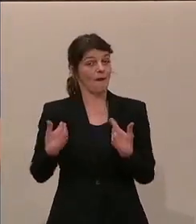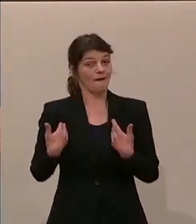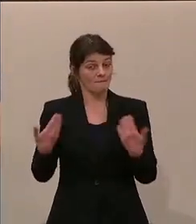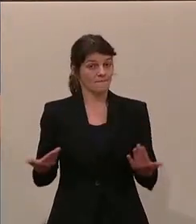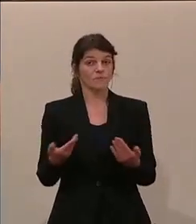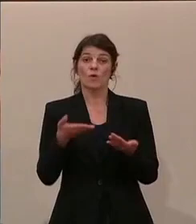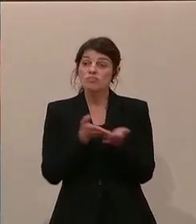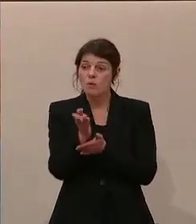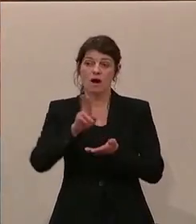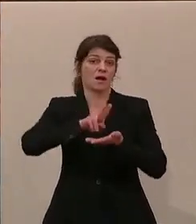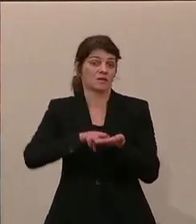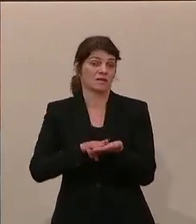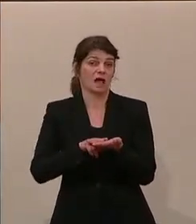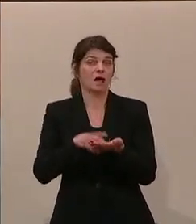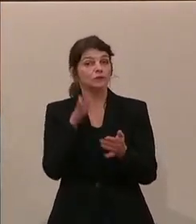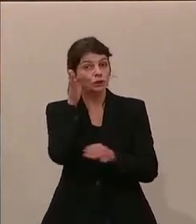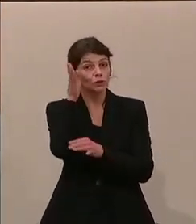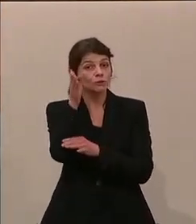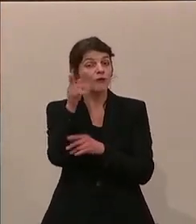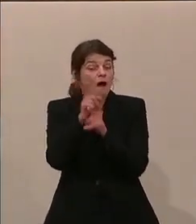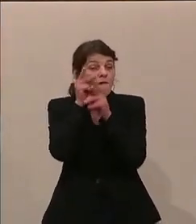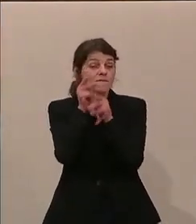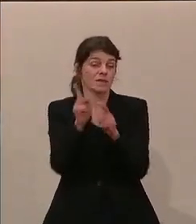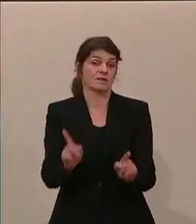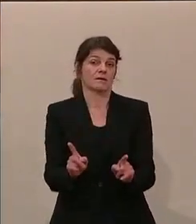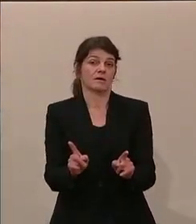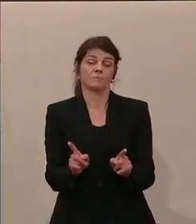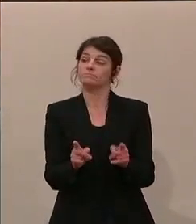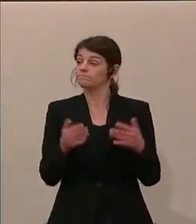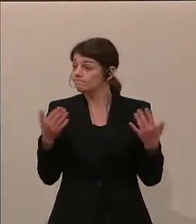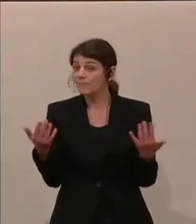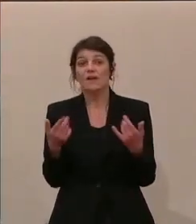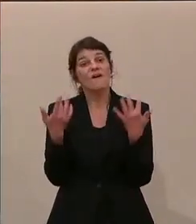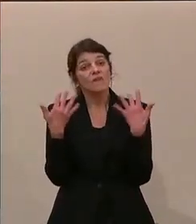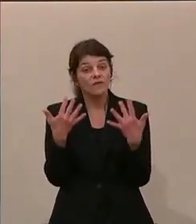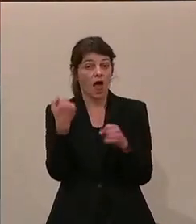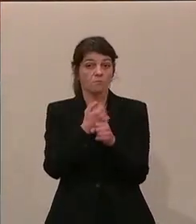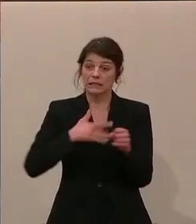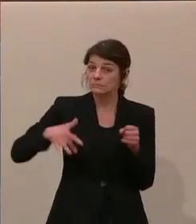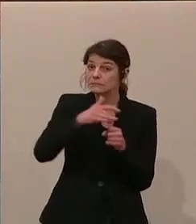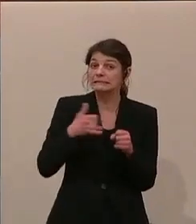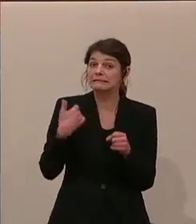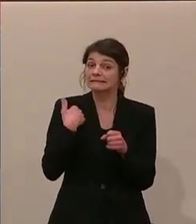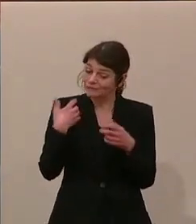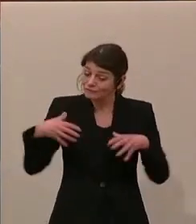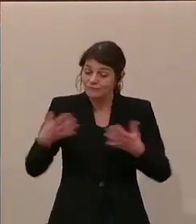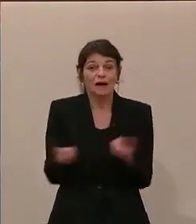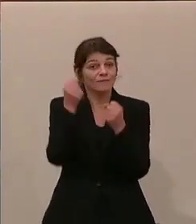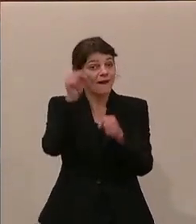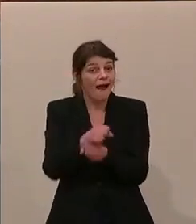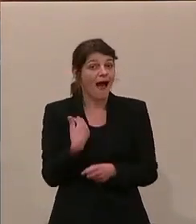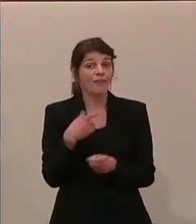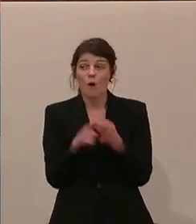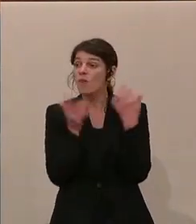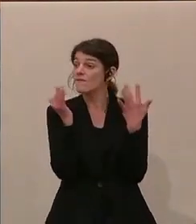aufgrund dieser Digitalisierung auch in Zukunft entscheidend sein werden, wie viele Arbeitsplätze wir rekrutieren können und wie